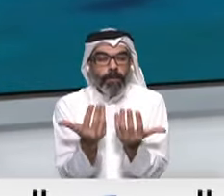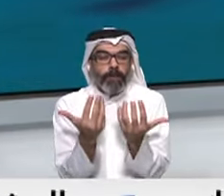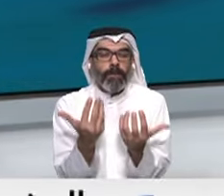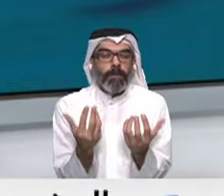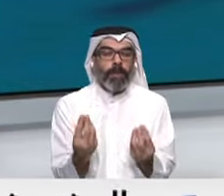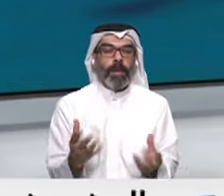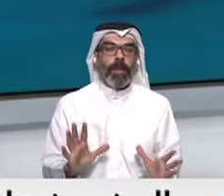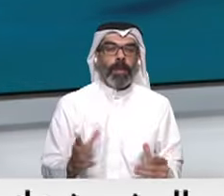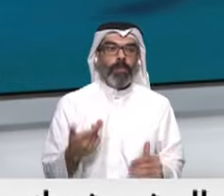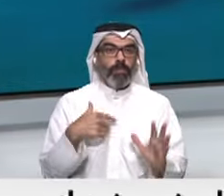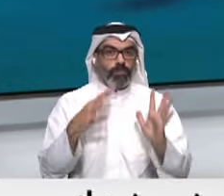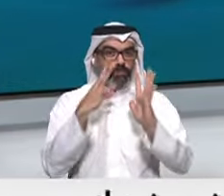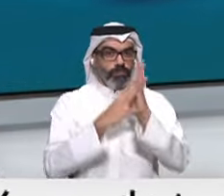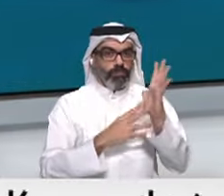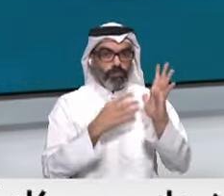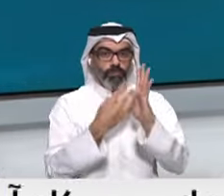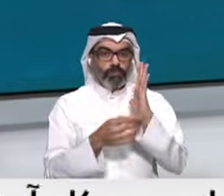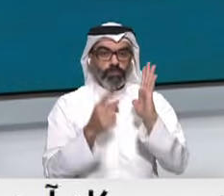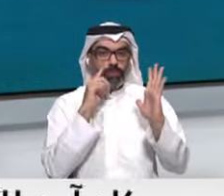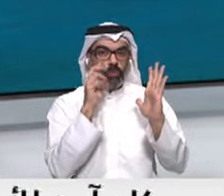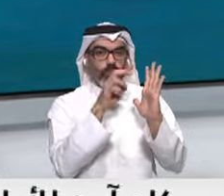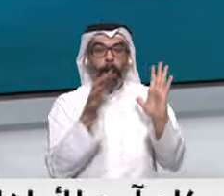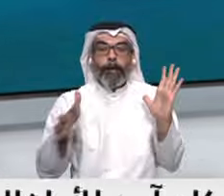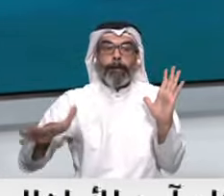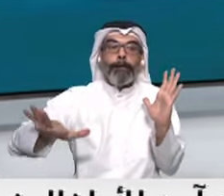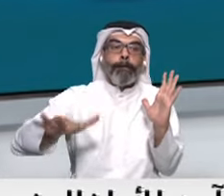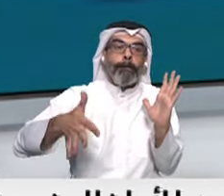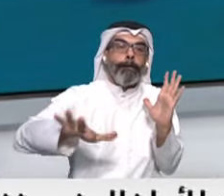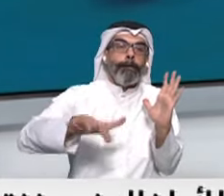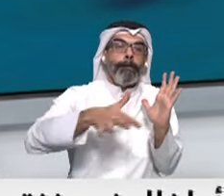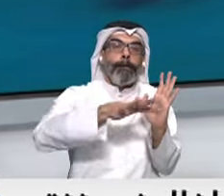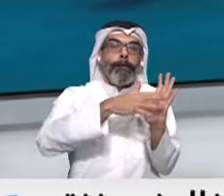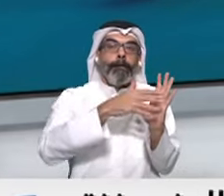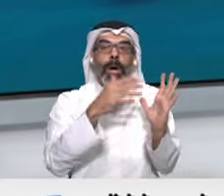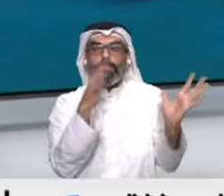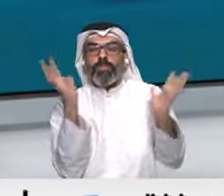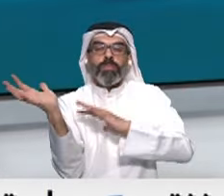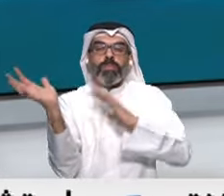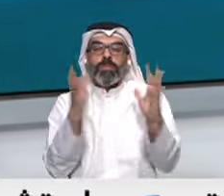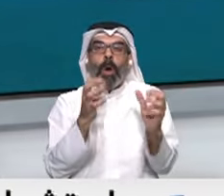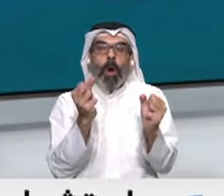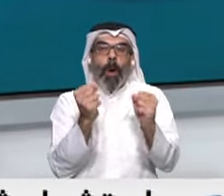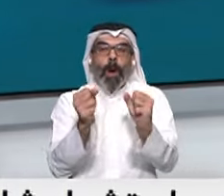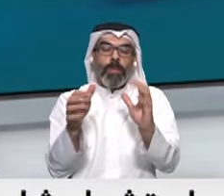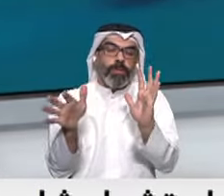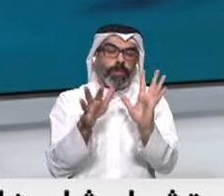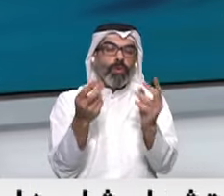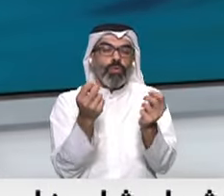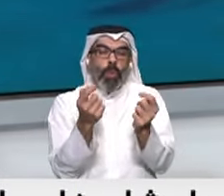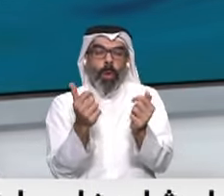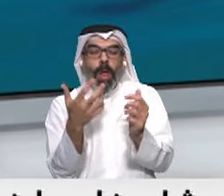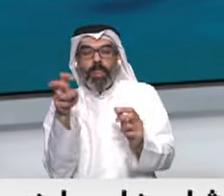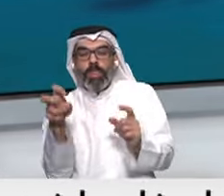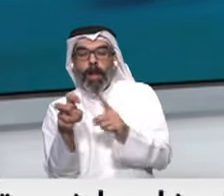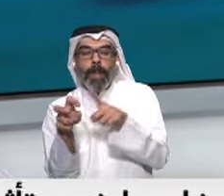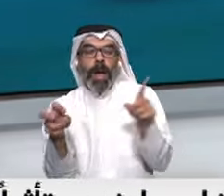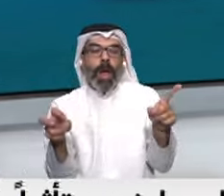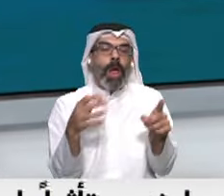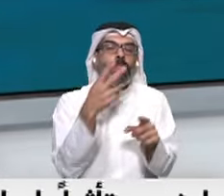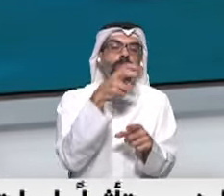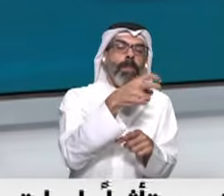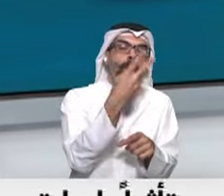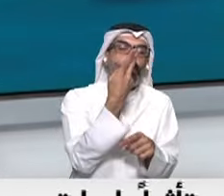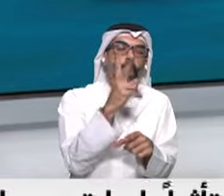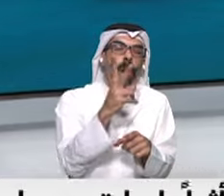يستمر ويانا خفيف الى معتدل السرعه بوجه عام متقلب الاتجاه الى كوس احيانا من 8 الى 28